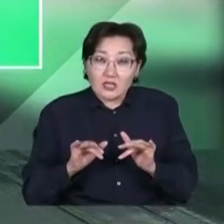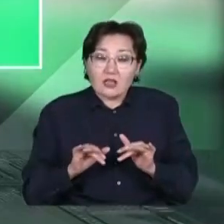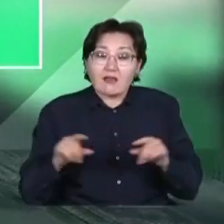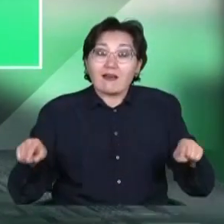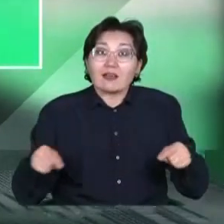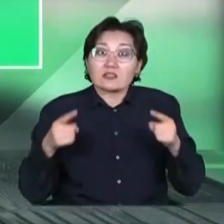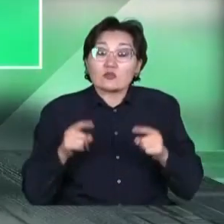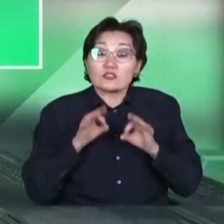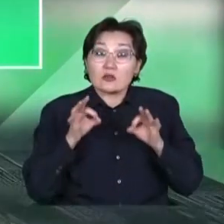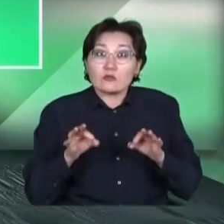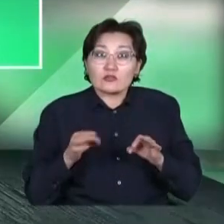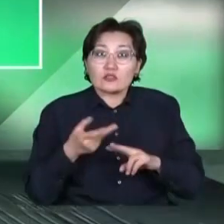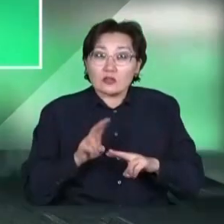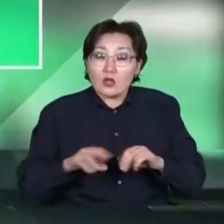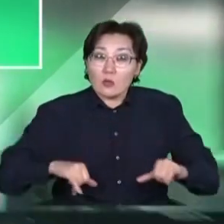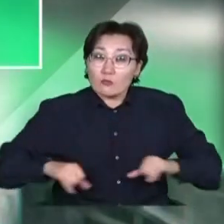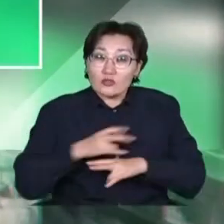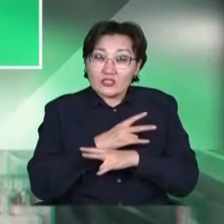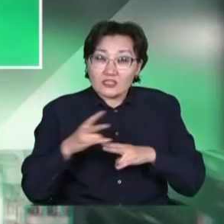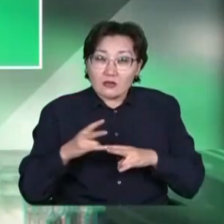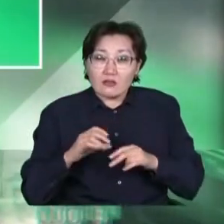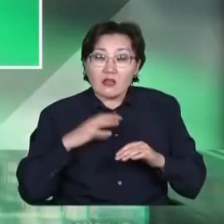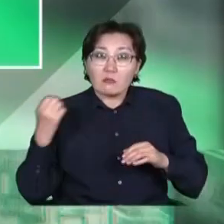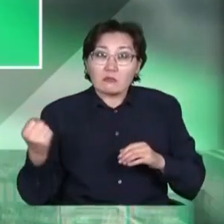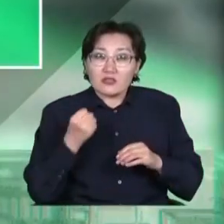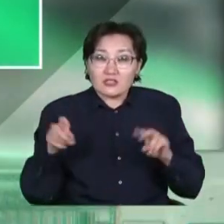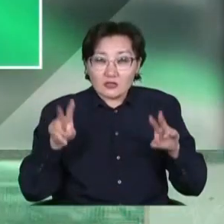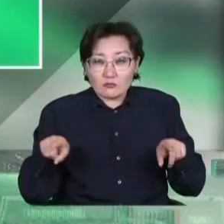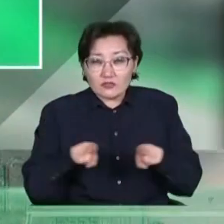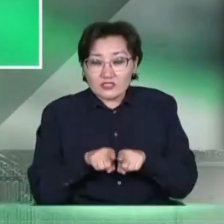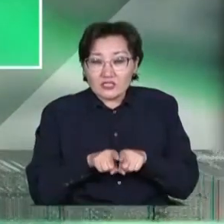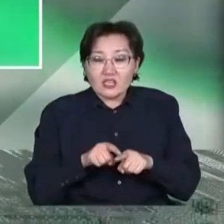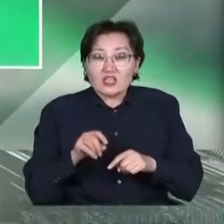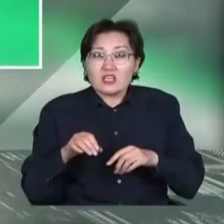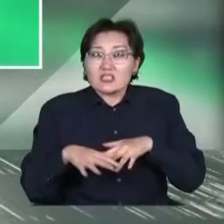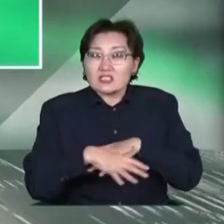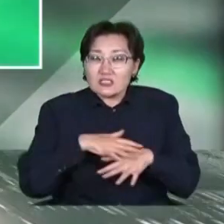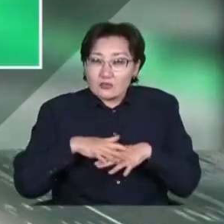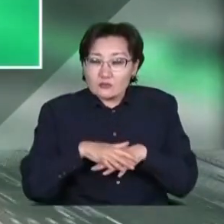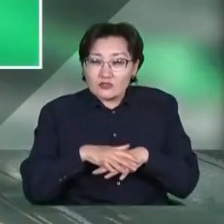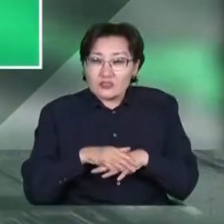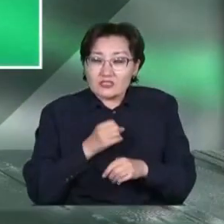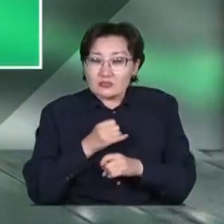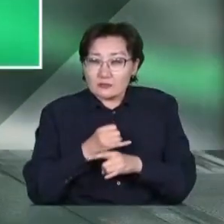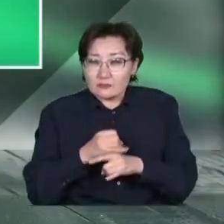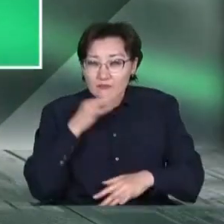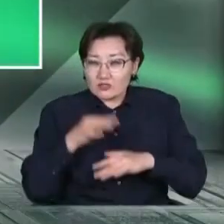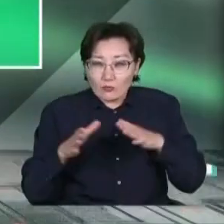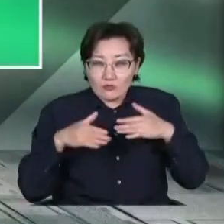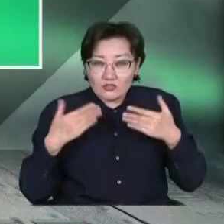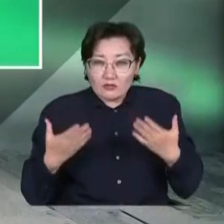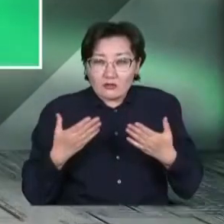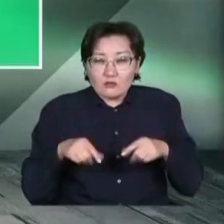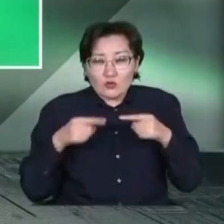үшін айтылуда. Барып тұрған бұзақыларды батырға балап, жұртты арандататын әрі жауапкершіліктен жұрдай сыңаржақ